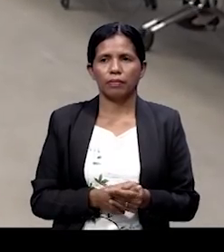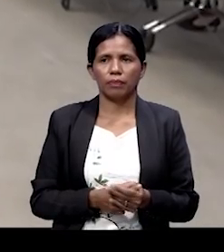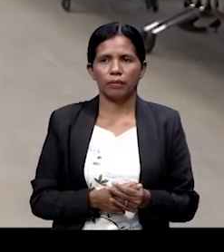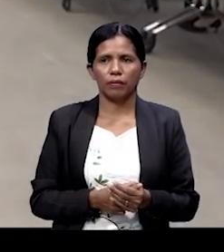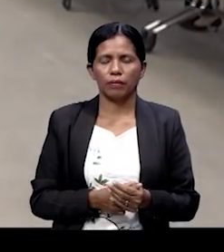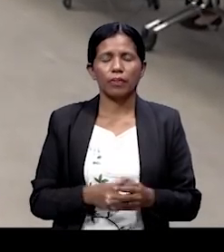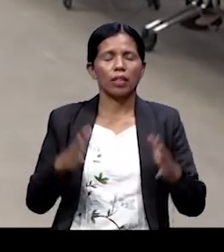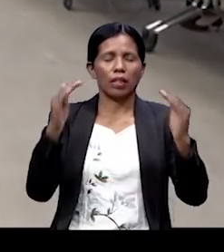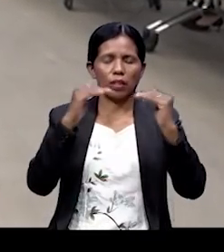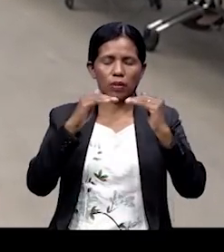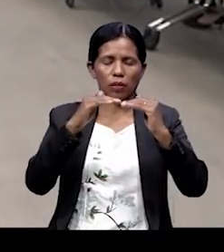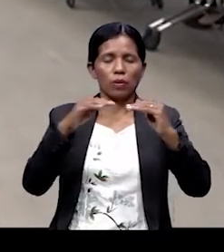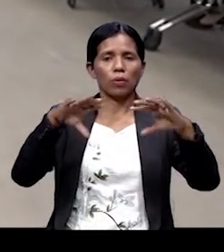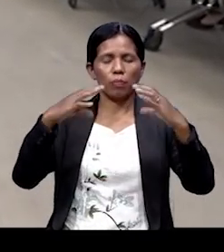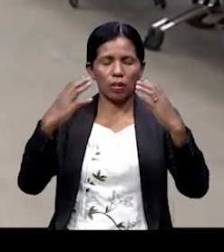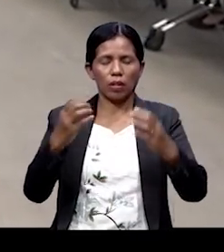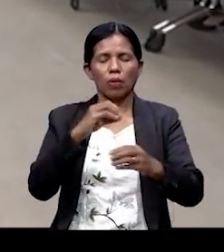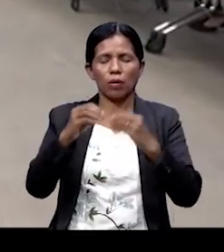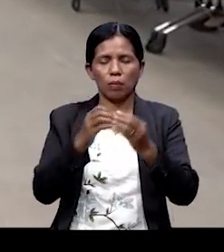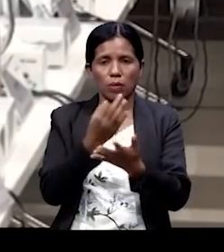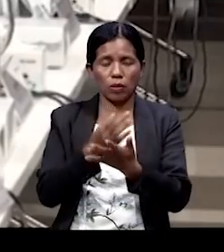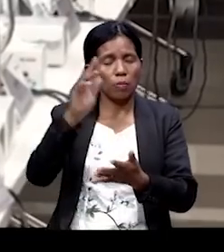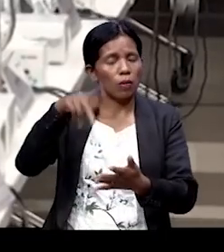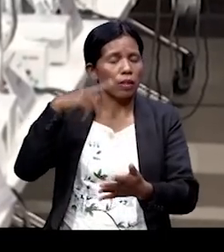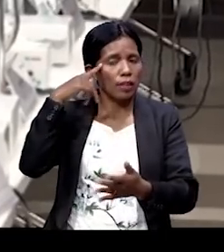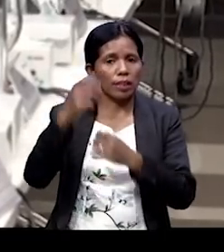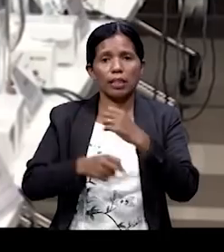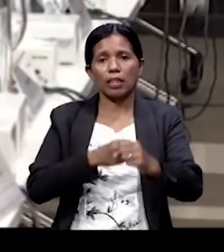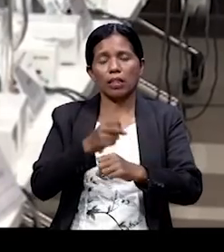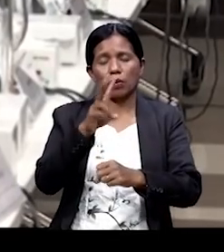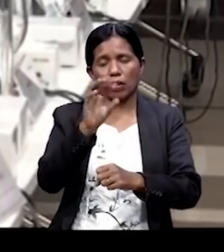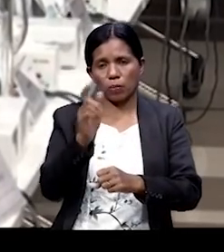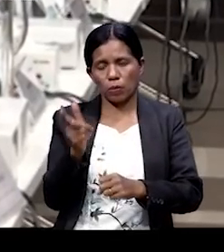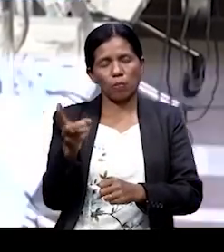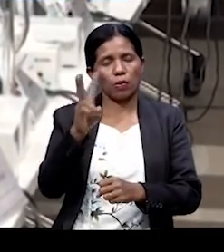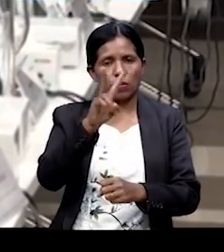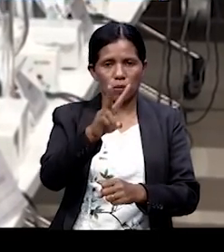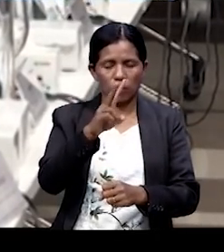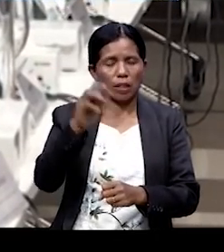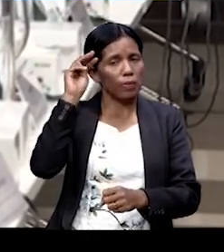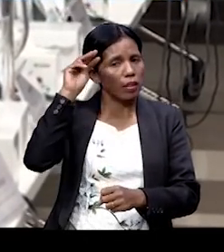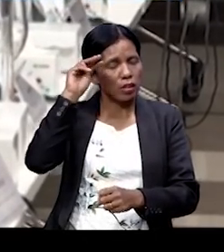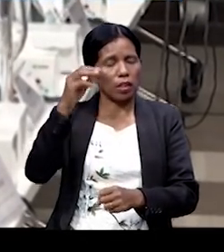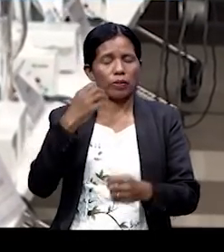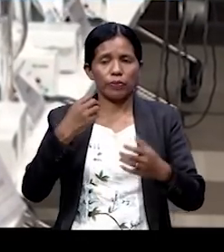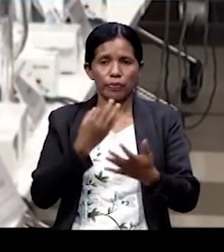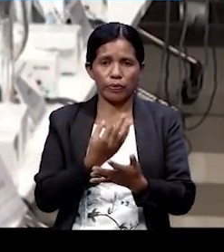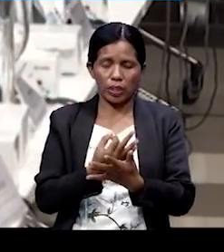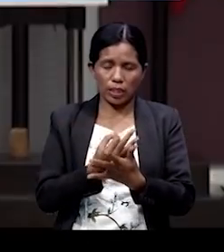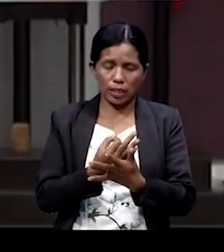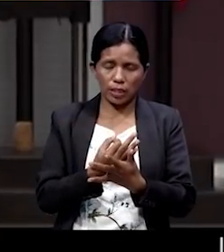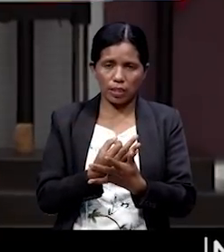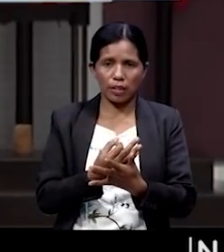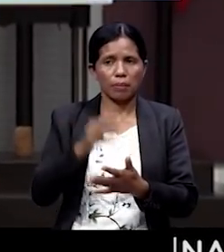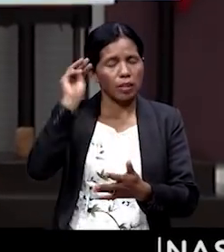Hafuen encontro Comitê Revisão Orçamental Política tinan ring rua Ronulo Resin rua e o Ministério Finanças aitar klaran dili